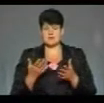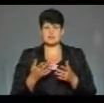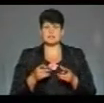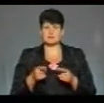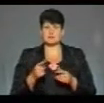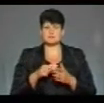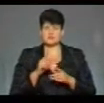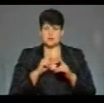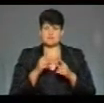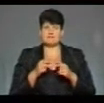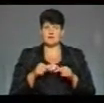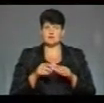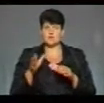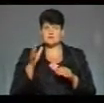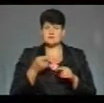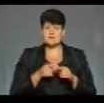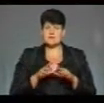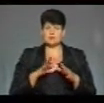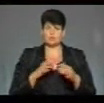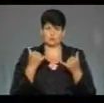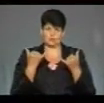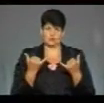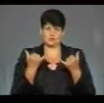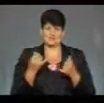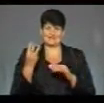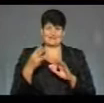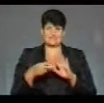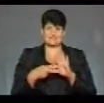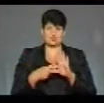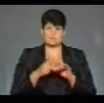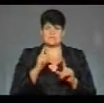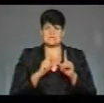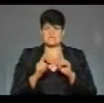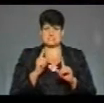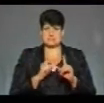галузі освіти. Це відбулося під час сьогоднішньої 37-ї сесії.